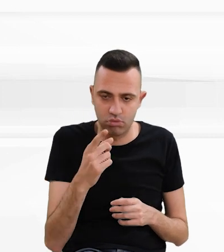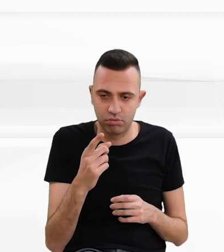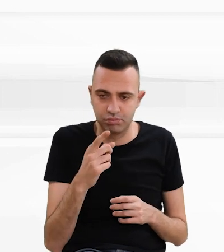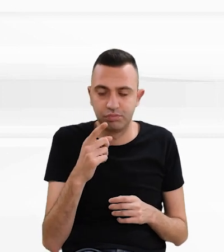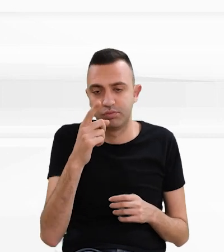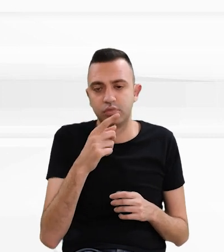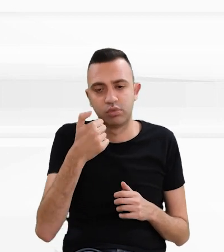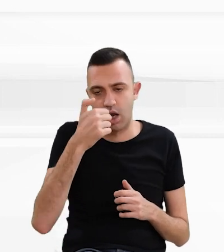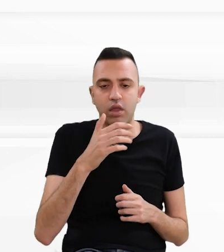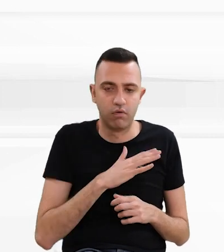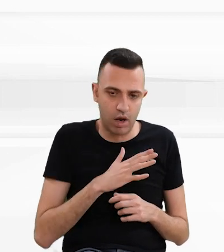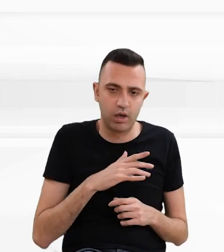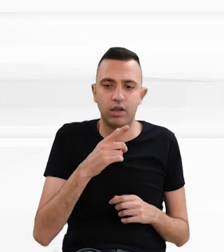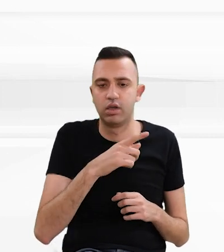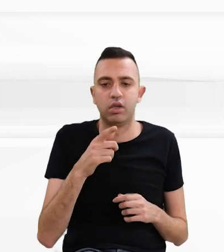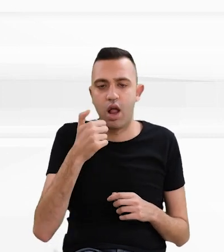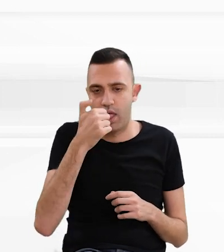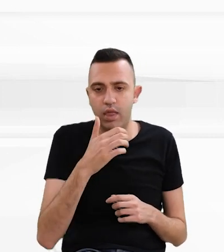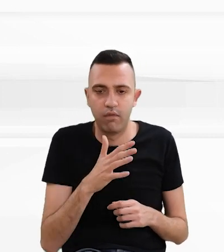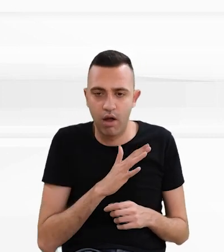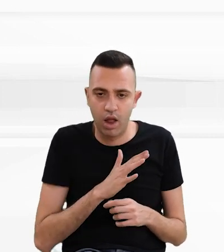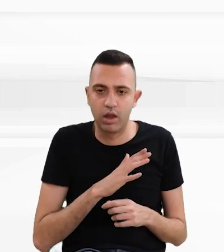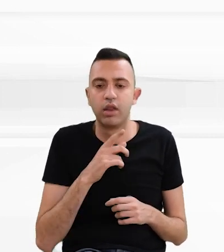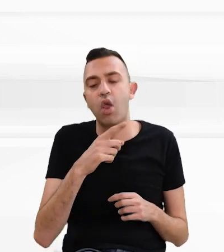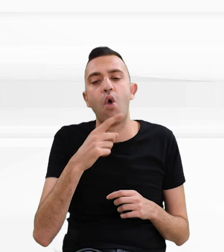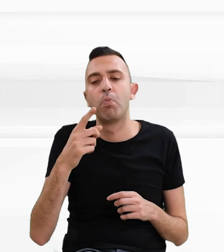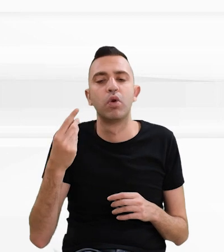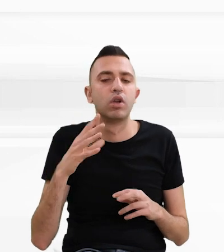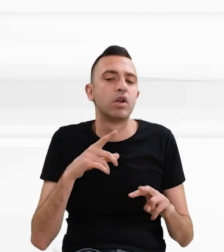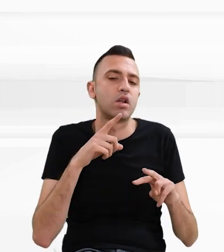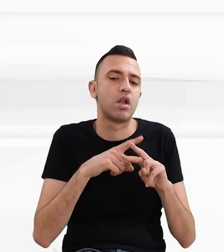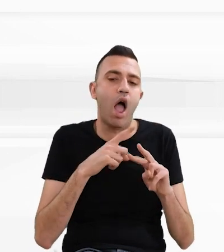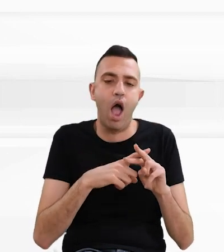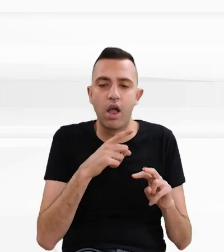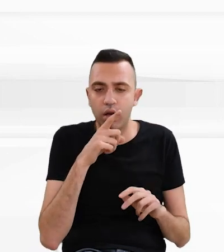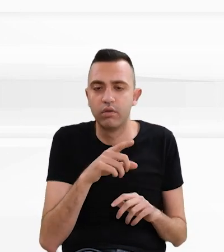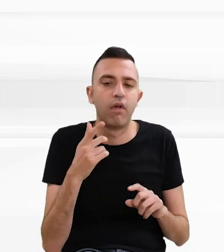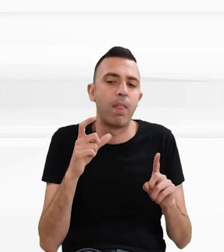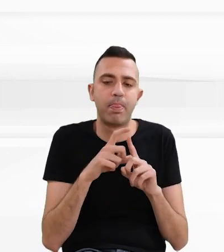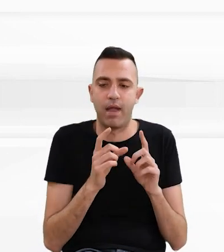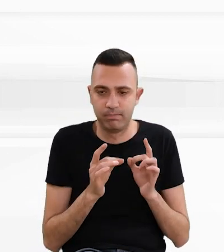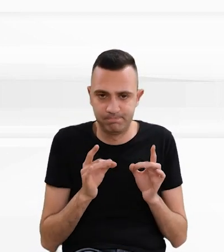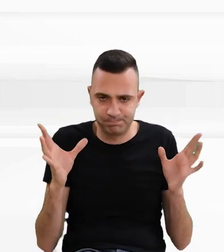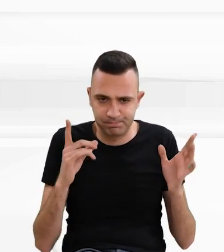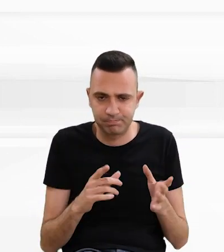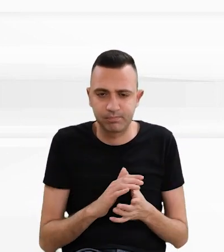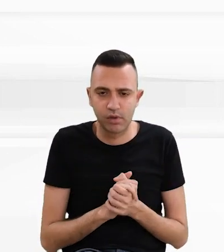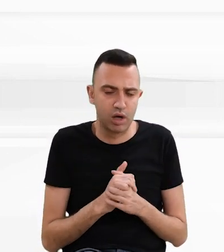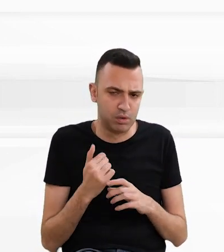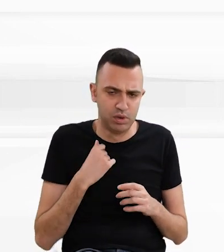64'ü burada altı var burada altı var demek ki diğerlerinde olmadığı için bir kere A seçeneğim Dede